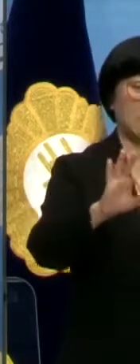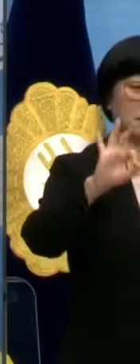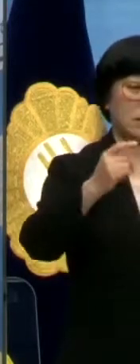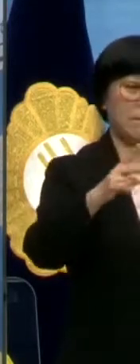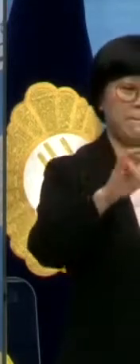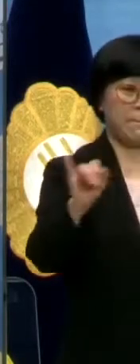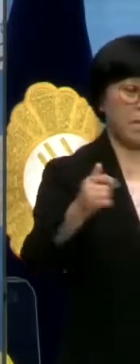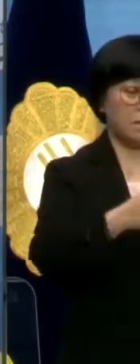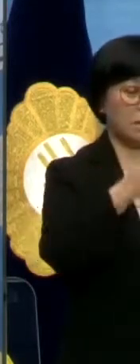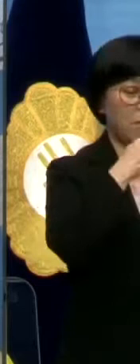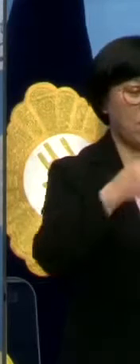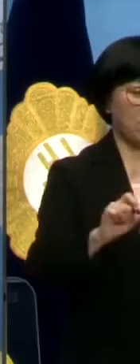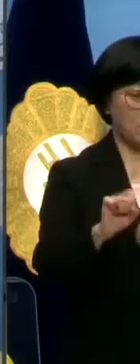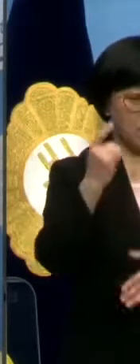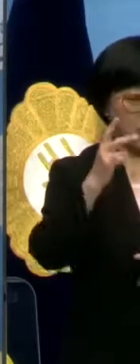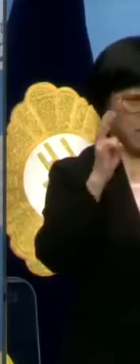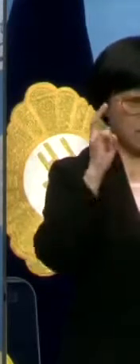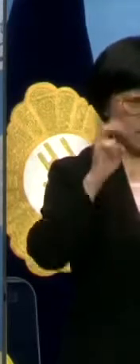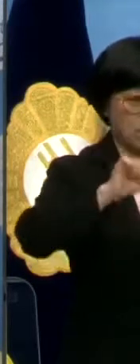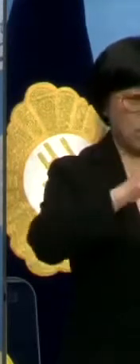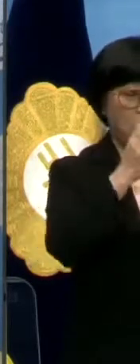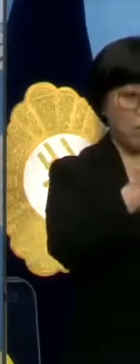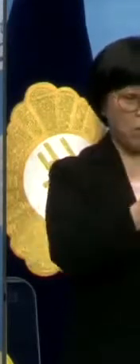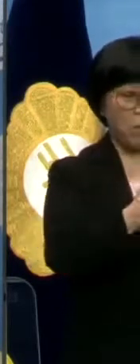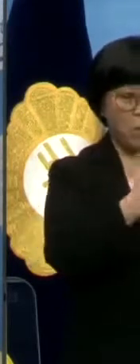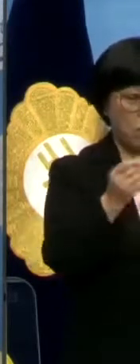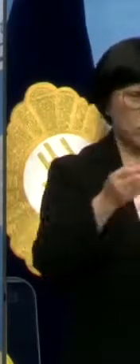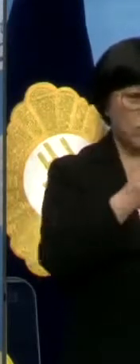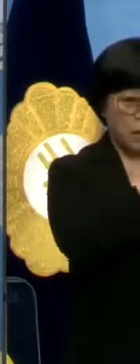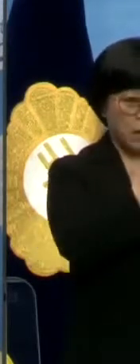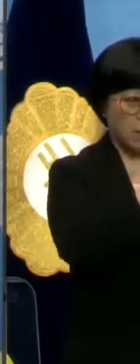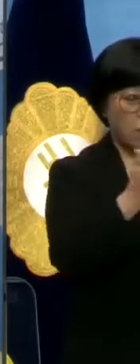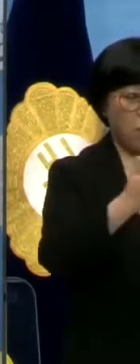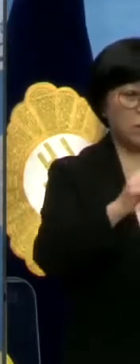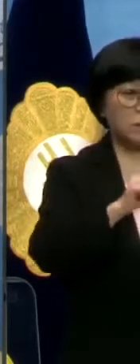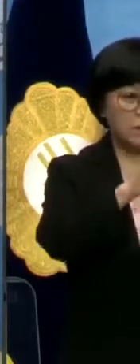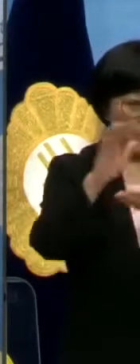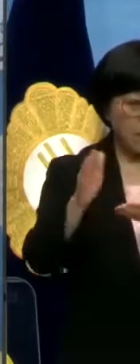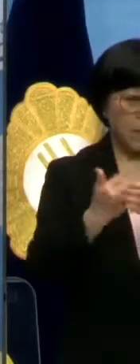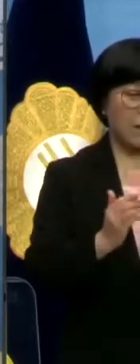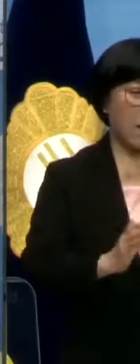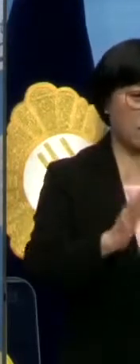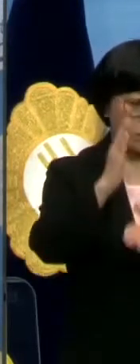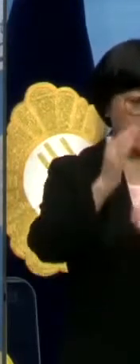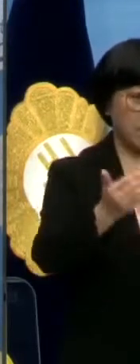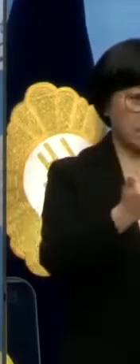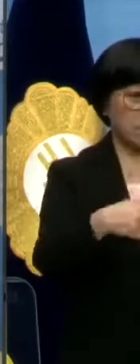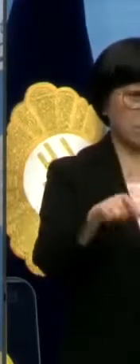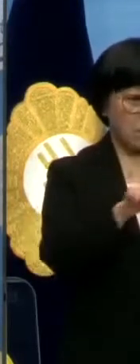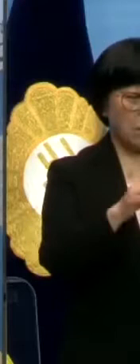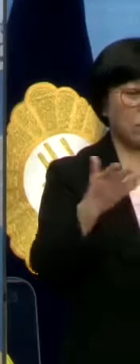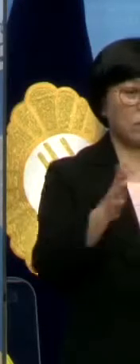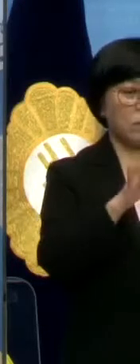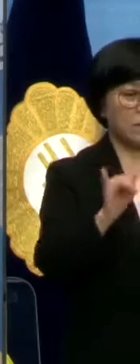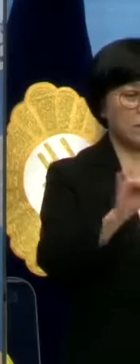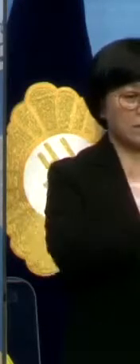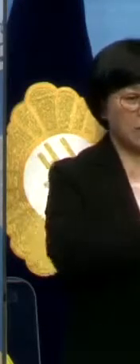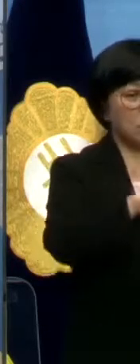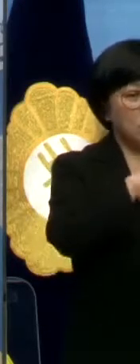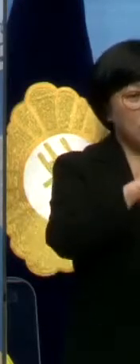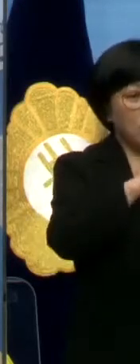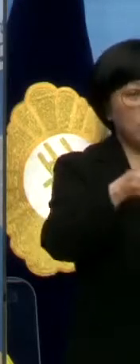제안한 중대재해기업처벌법을 공동 발의했고 택배 과로사 방지법도 발의했고 노동재해에 대한 제대로 된